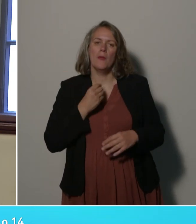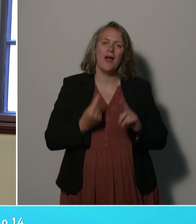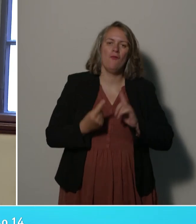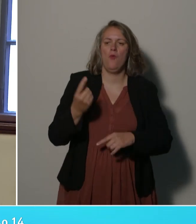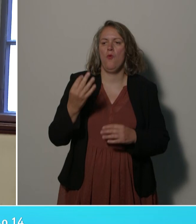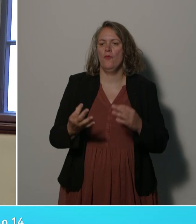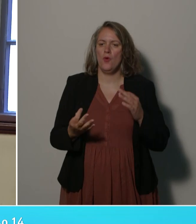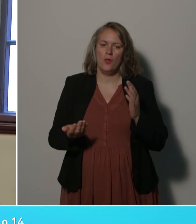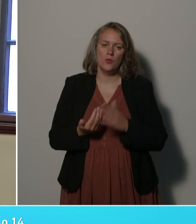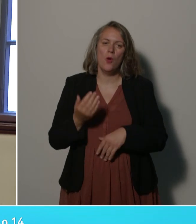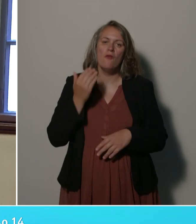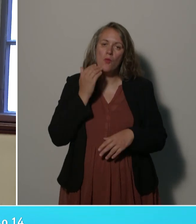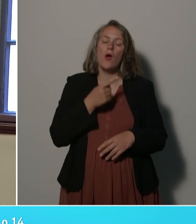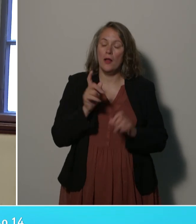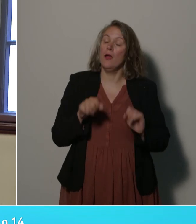dann nicken alle.